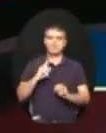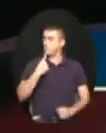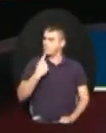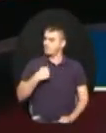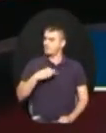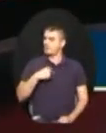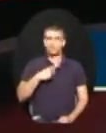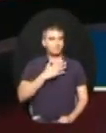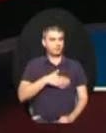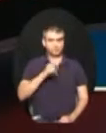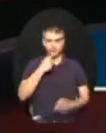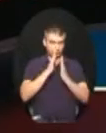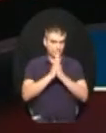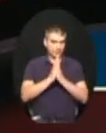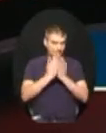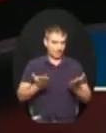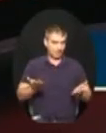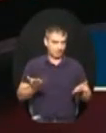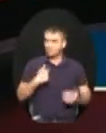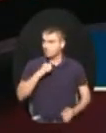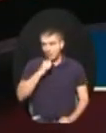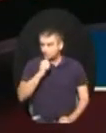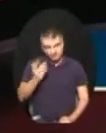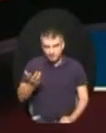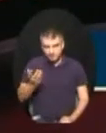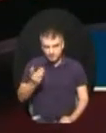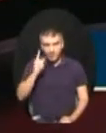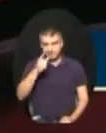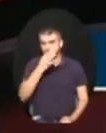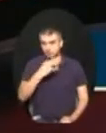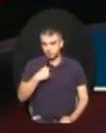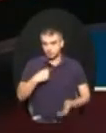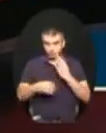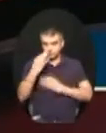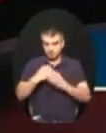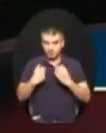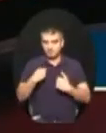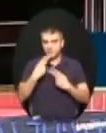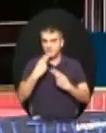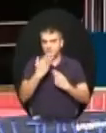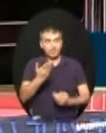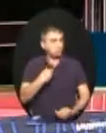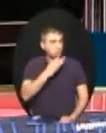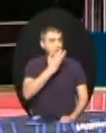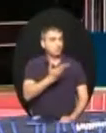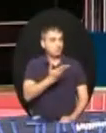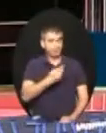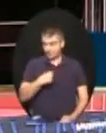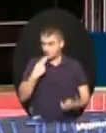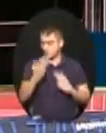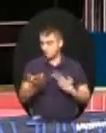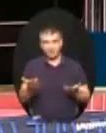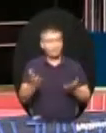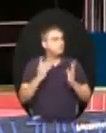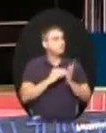אומרים שאנחנו... מה רצית שהם ישירו עתיק פעם? תקשיבי, אני לא רציתי, אבל את שואלת אותי שאלות, ואני עונה לך. אז אני שואלת אותך. ואני עונה לך,